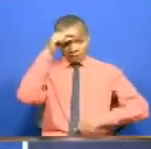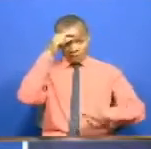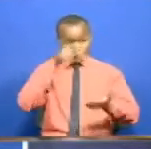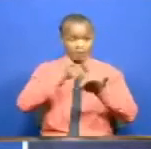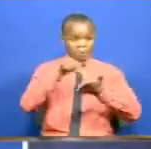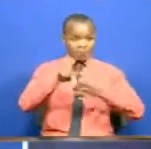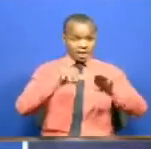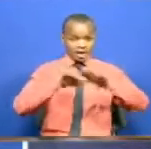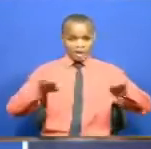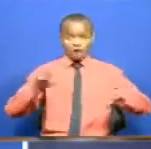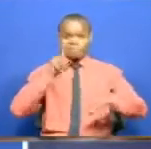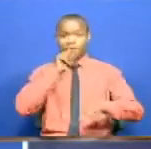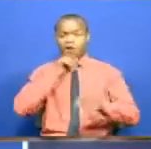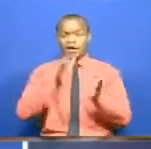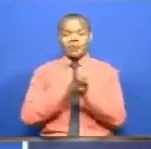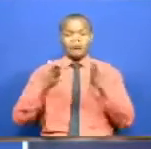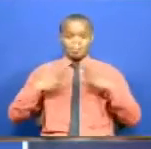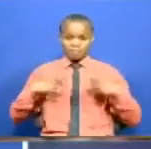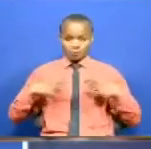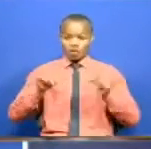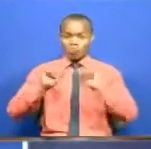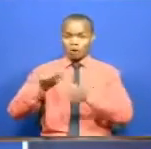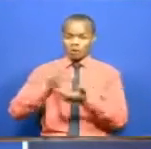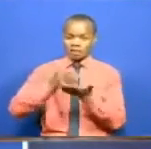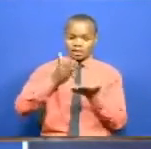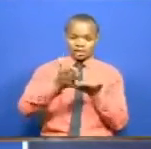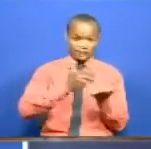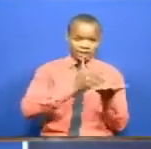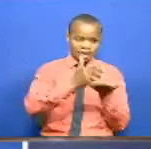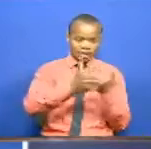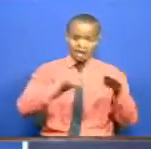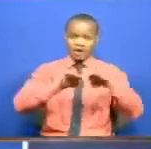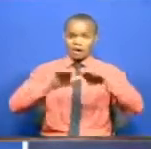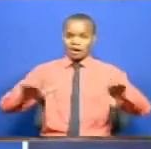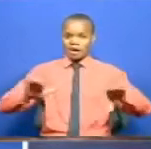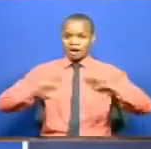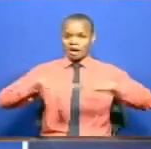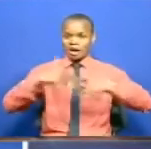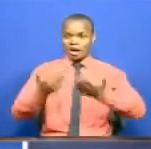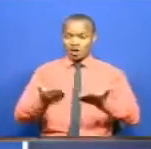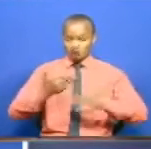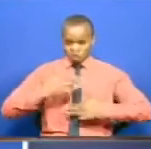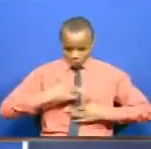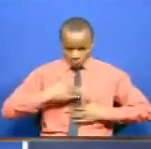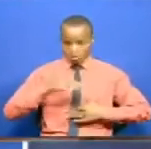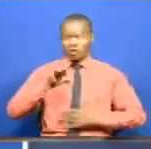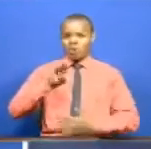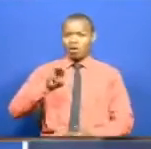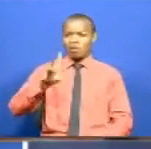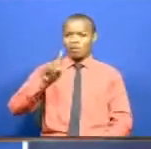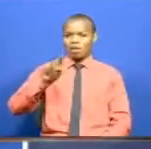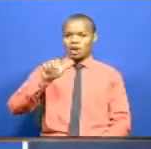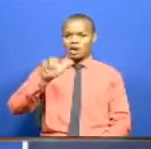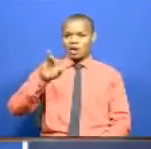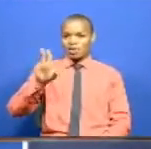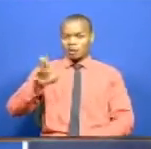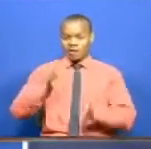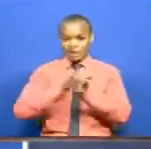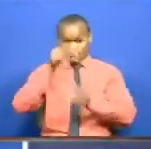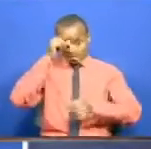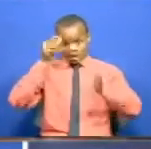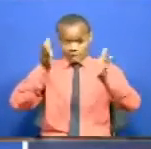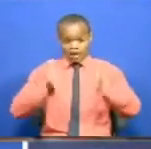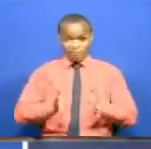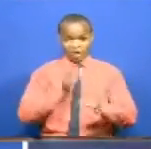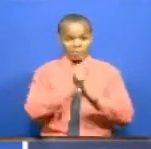pia watagawanyiwa kupitia juhudi za Mheshimiwa Mungaro na gavana kuhakikisha kwamba wakazi wa Mtwapa